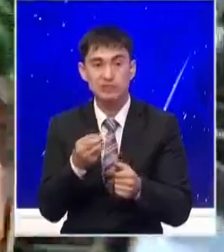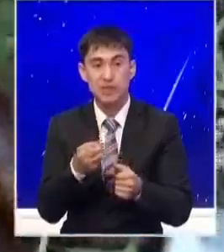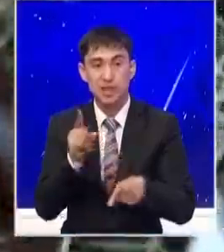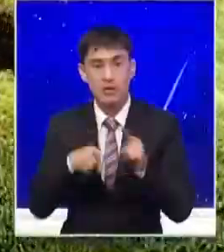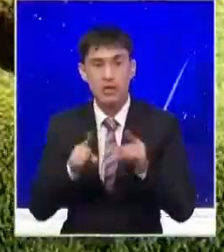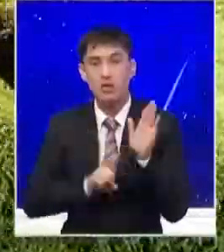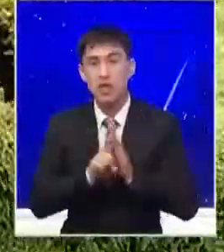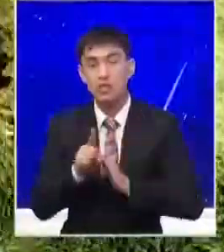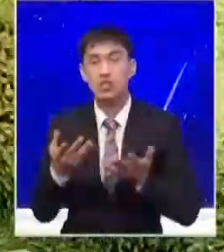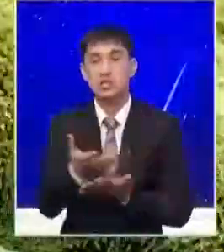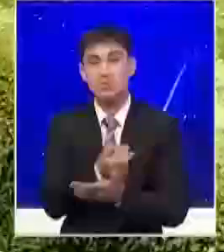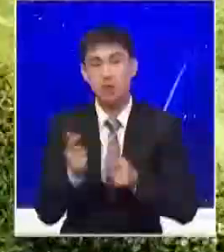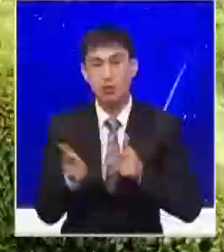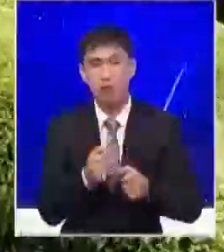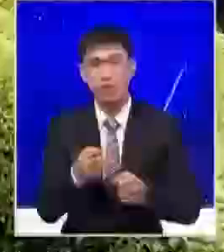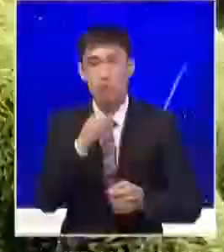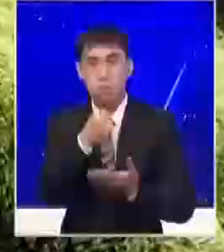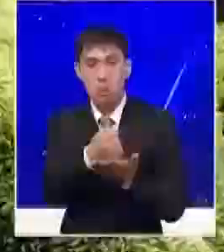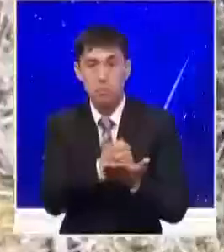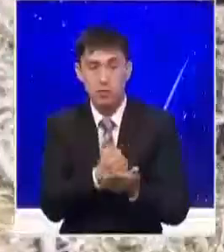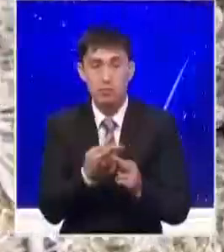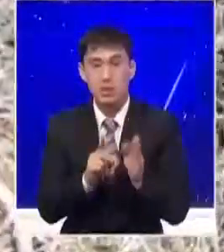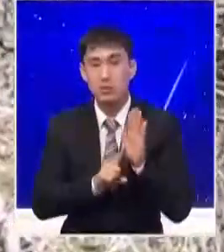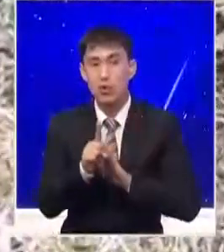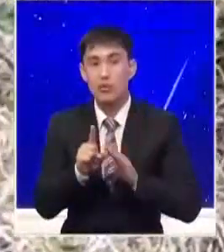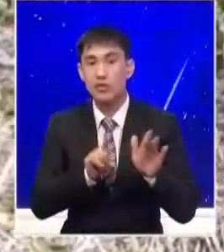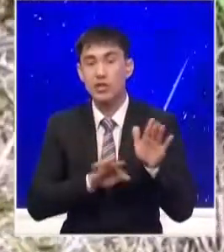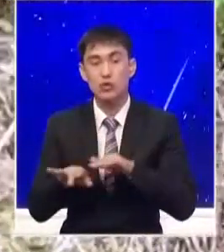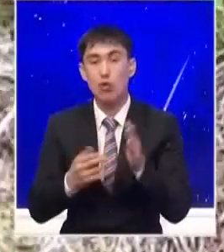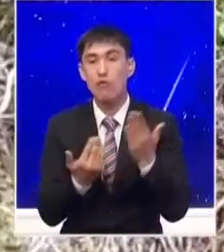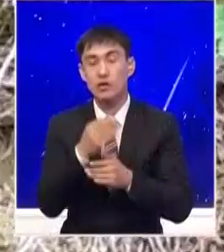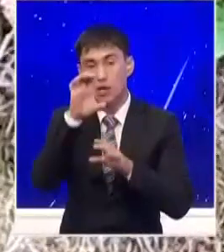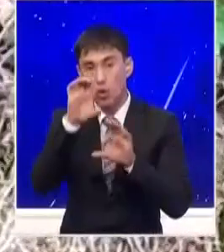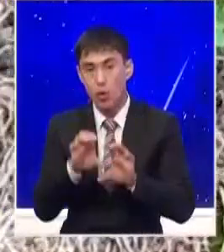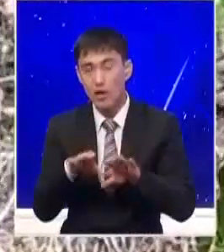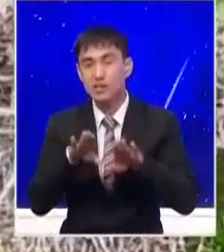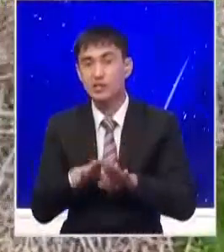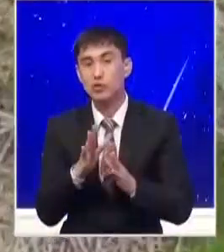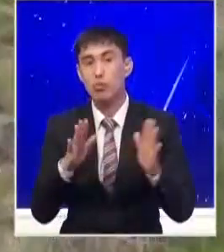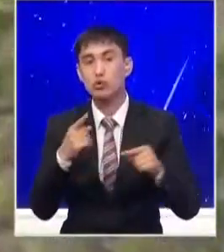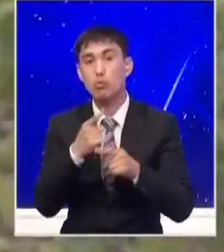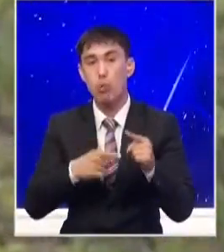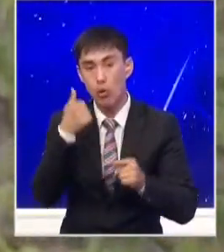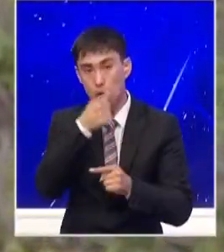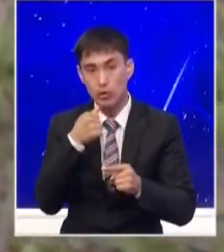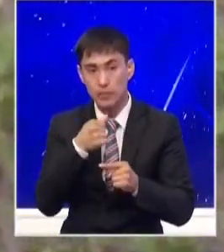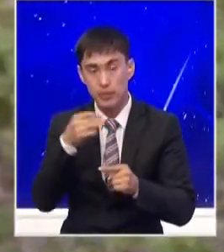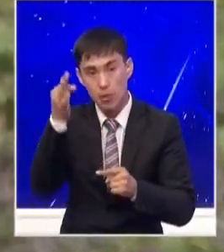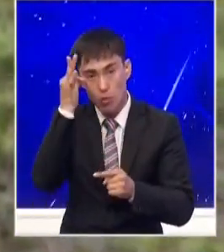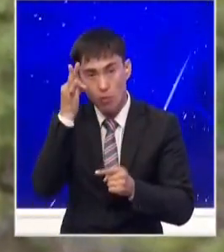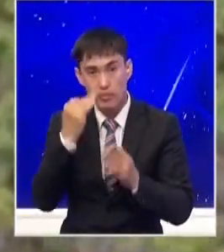уже приступили к заготовке припасов. Ведь до начала действия нового закона остается чуть больше полугода.